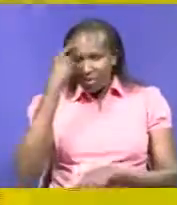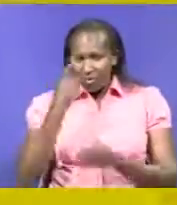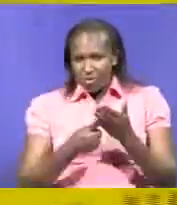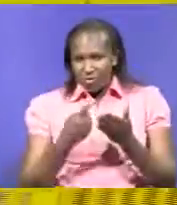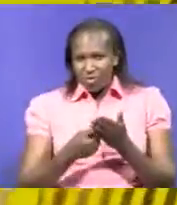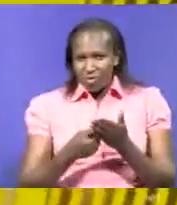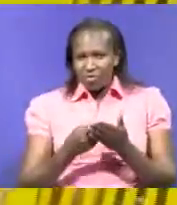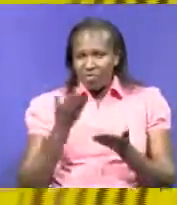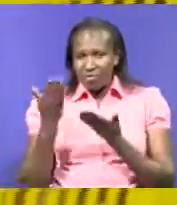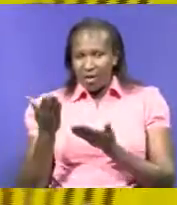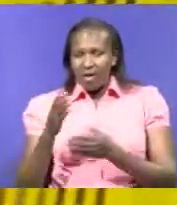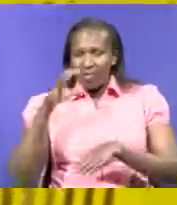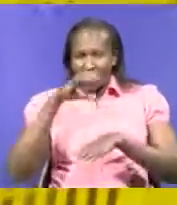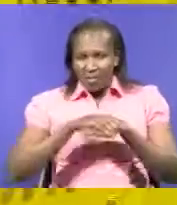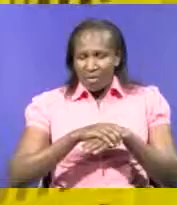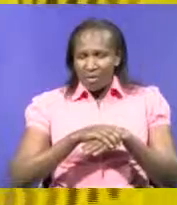huwa napata